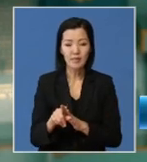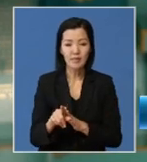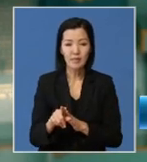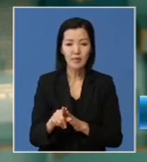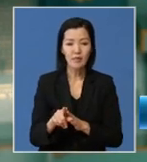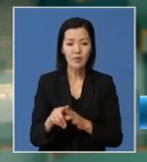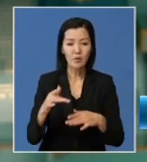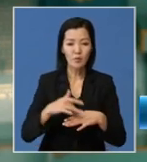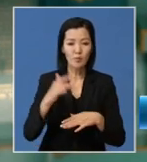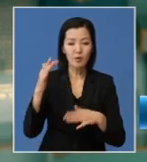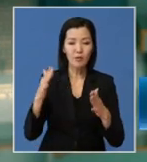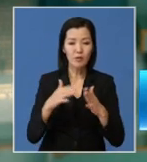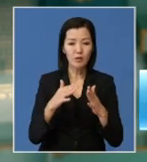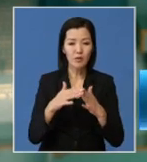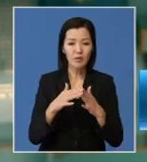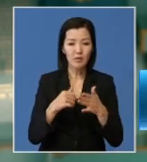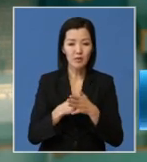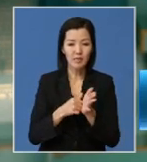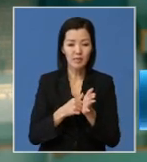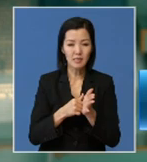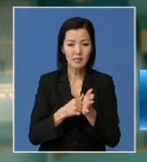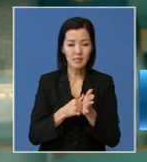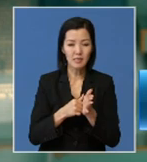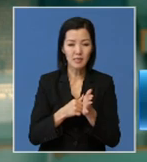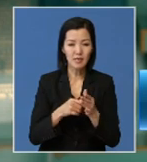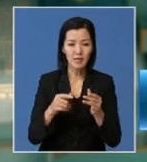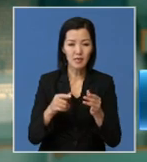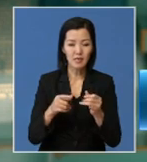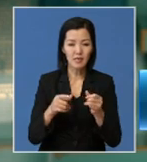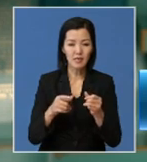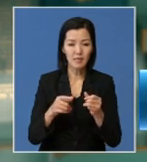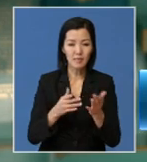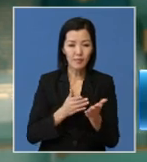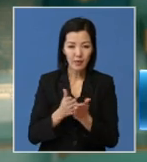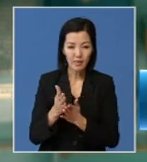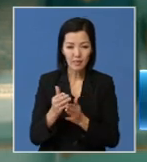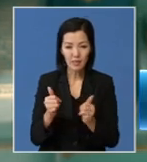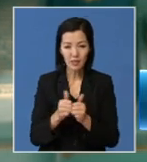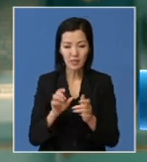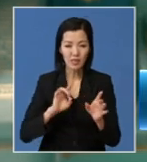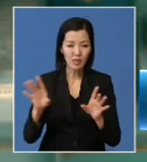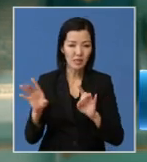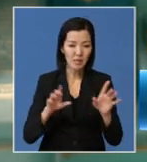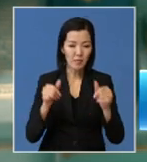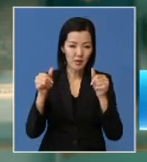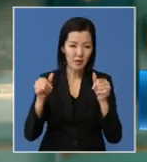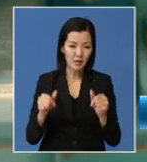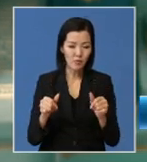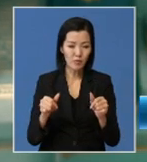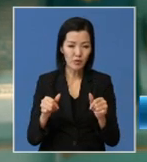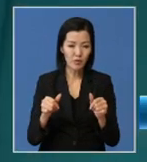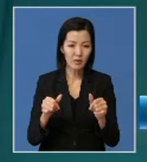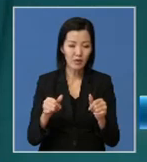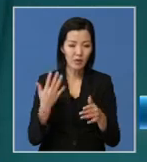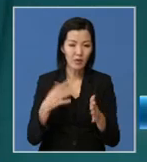көп қабатты тұрғын үйлердің есіктеріне, подъездерге осы жарнама ілу бойынша біз 58 уведомление